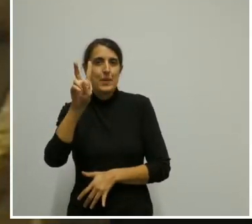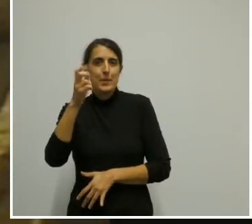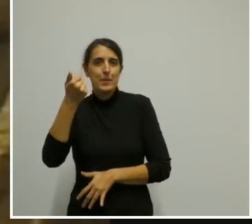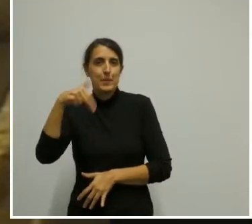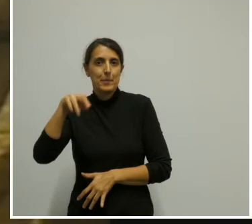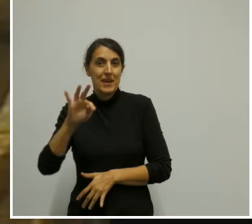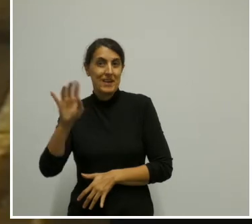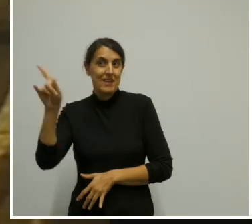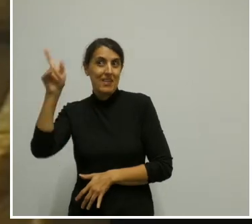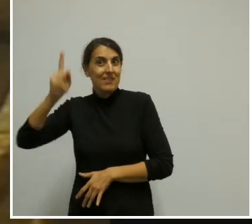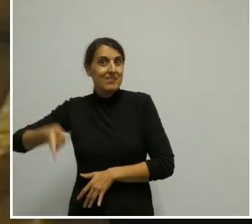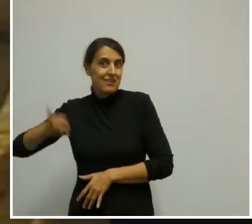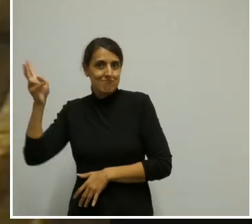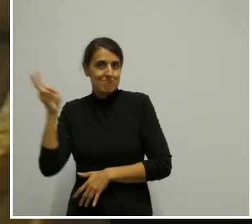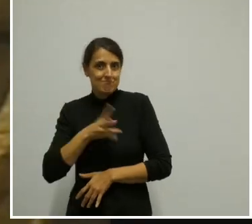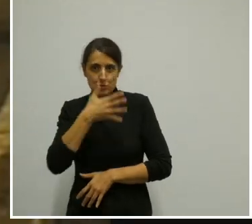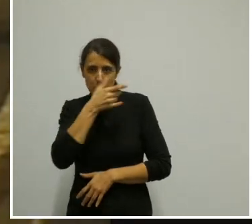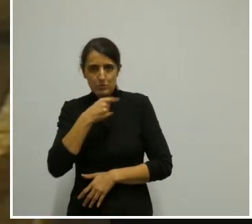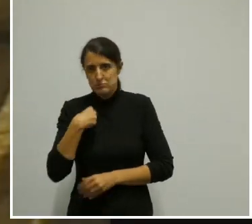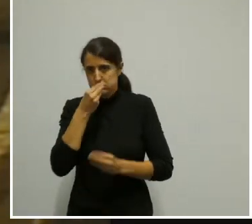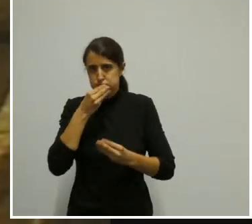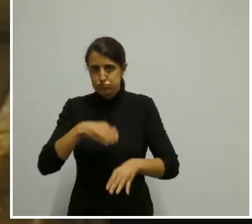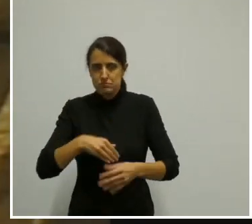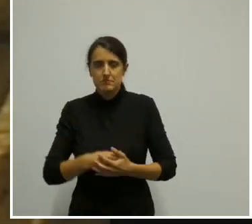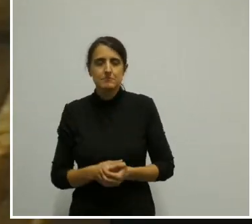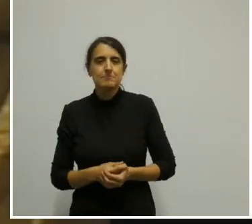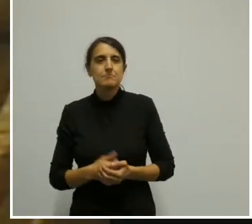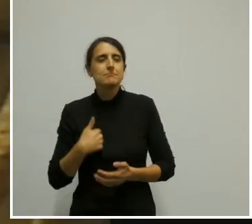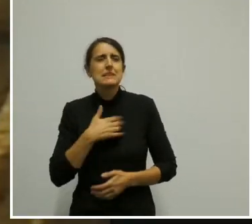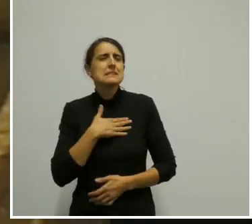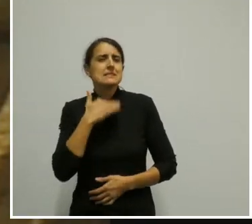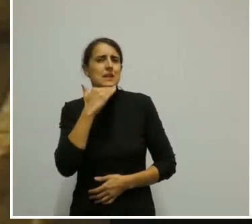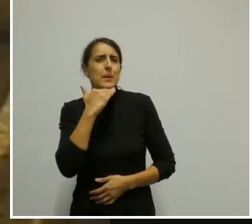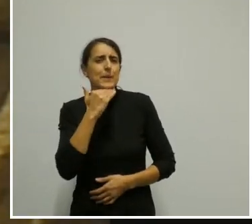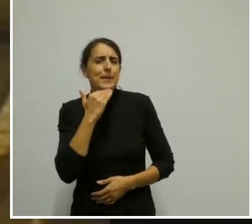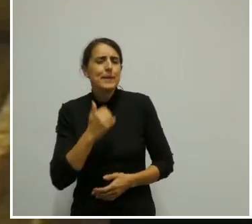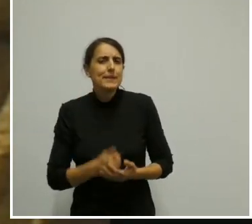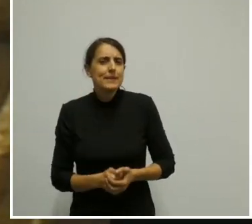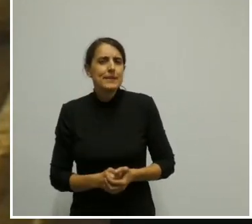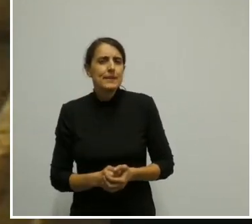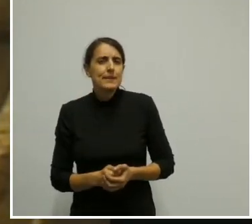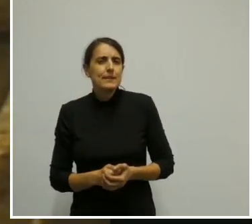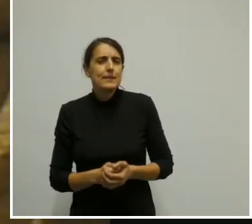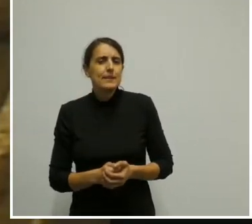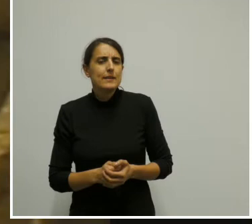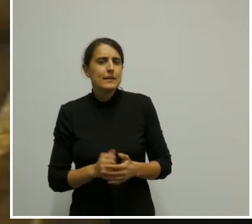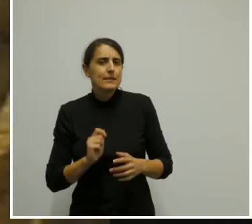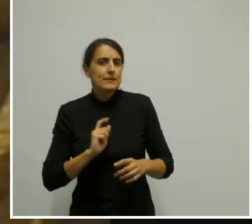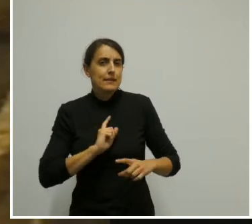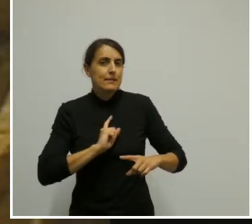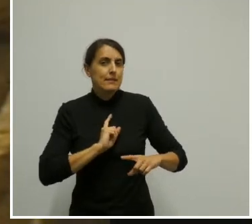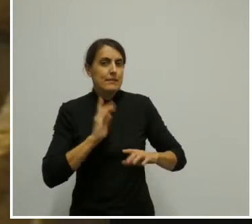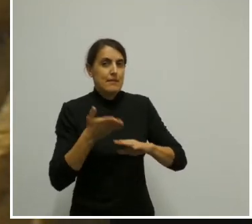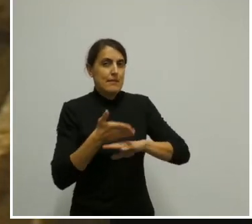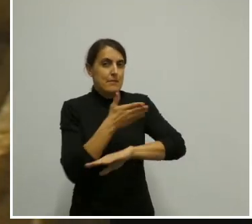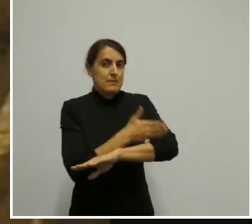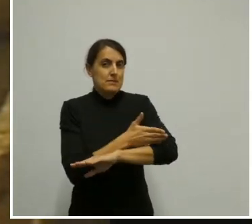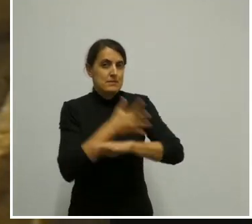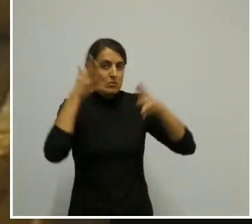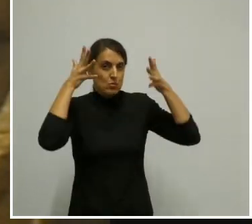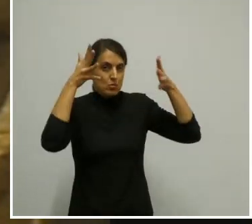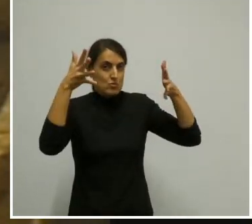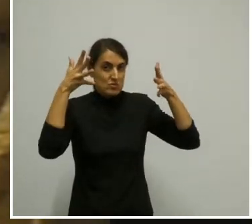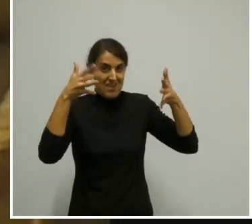de la directora. I nosaltres voldríem saber com està a l'anterior Consell de Districte. Es va anunciar que es